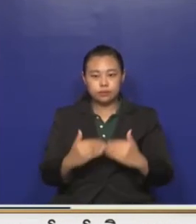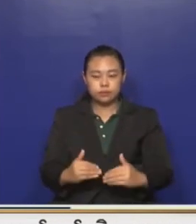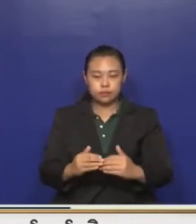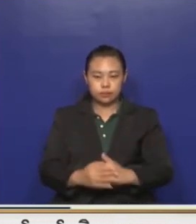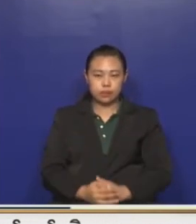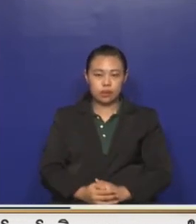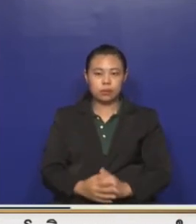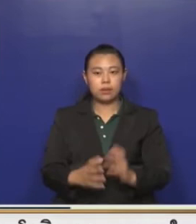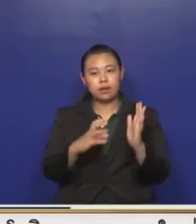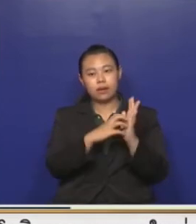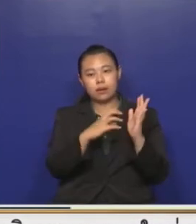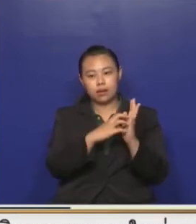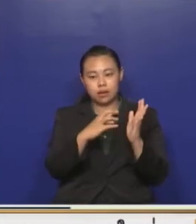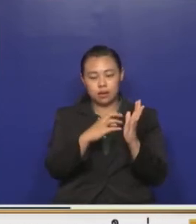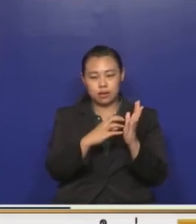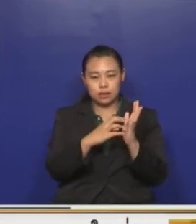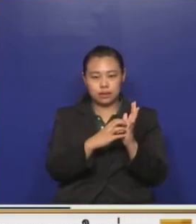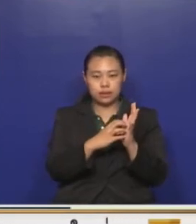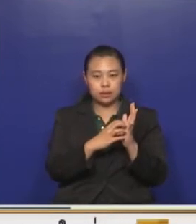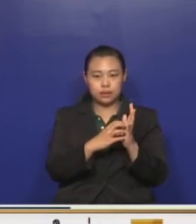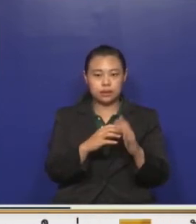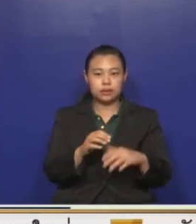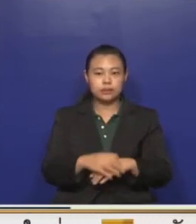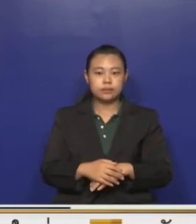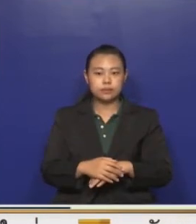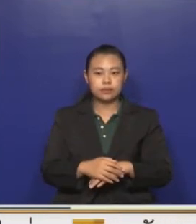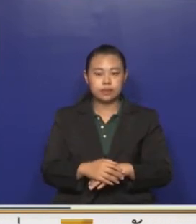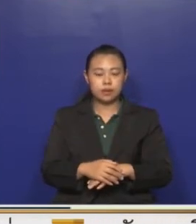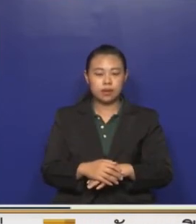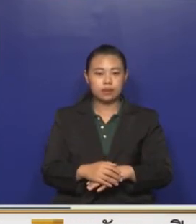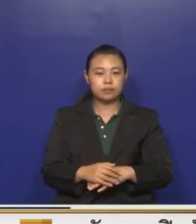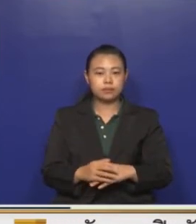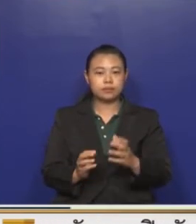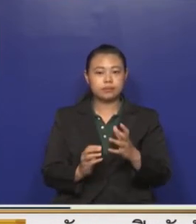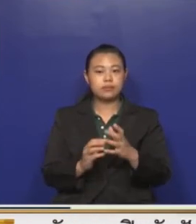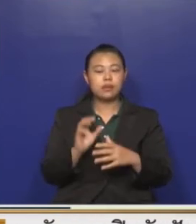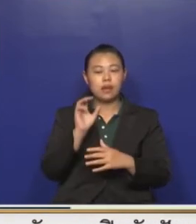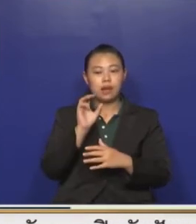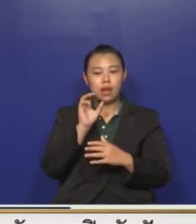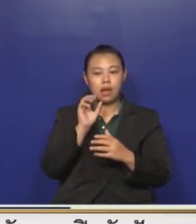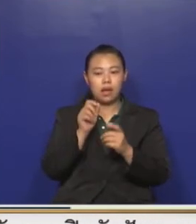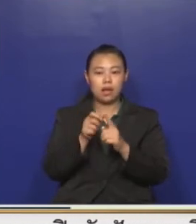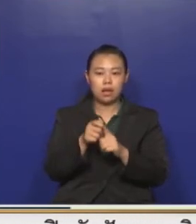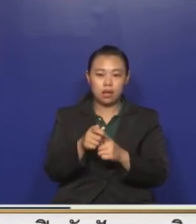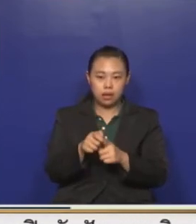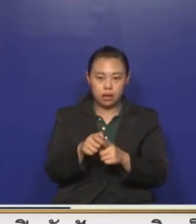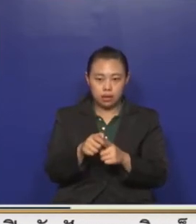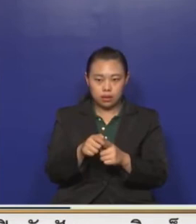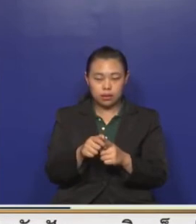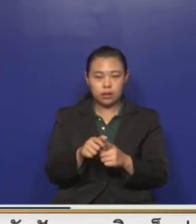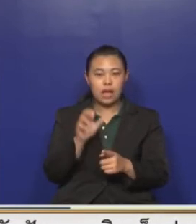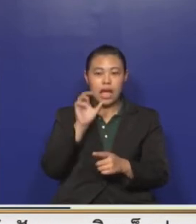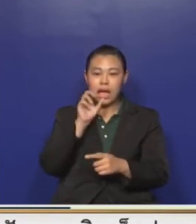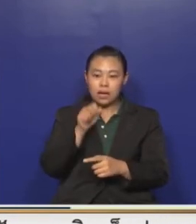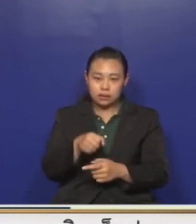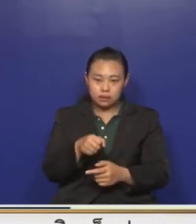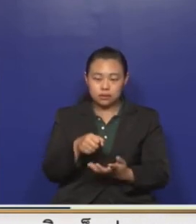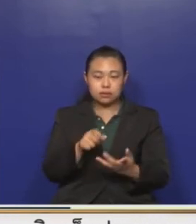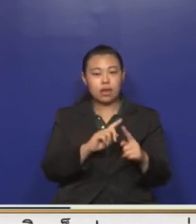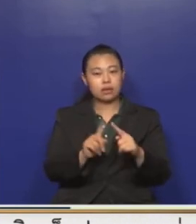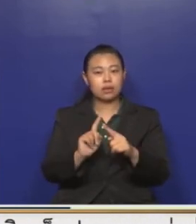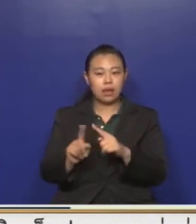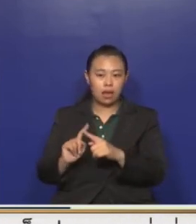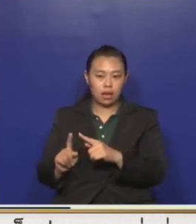ภาคกลางมีการ เพาไม่ ไมวาจะเป็นไร้เข้โฬช ไร้อ้อย หแ้ตนาข้าว